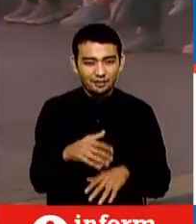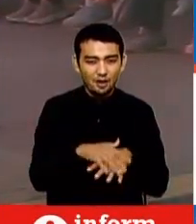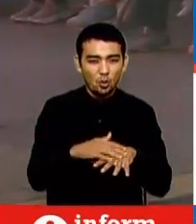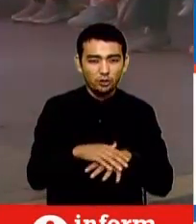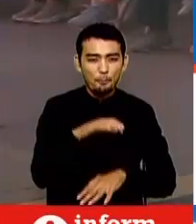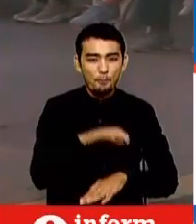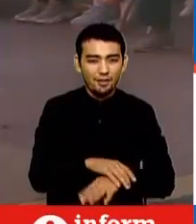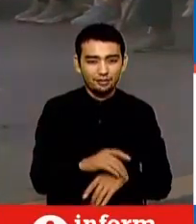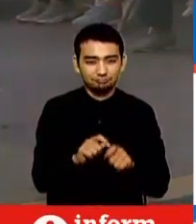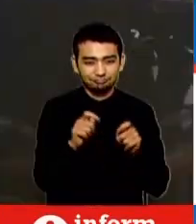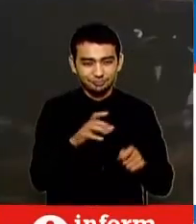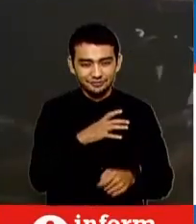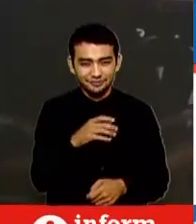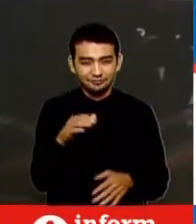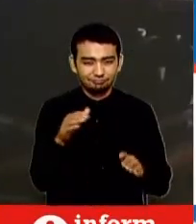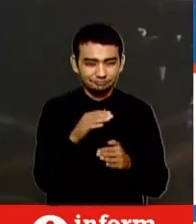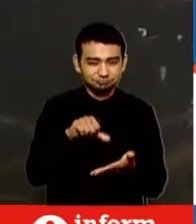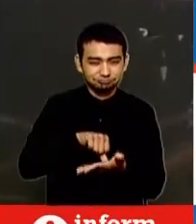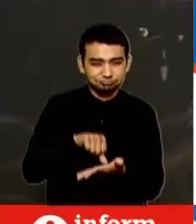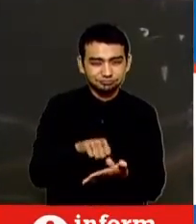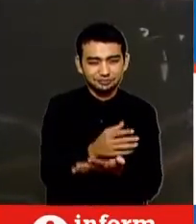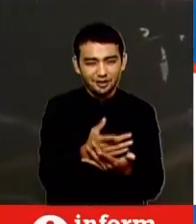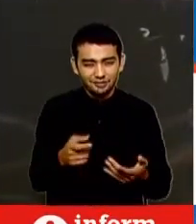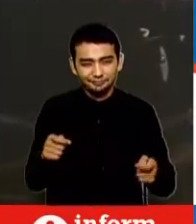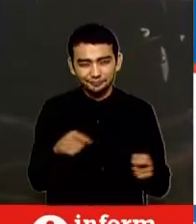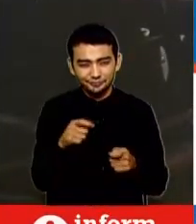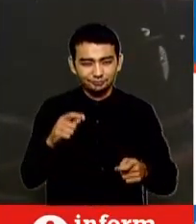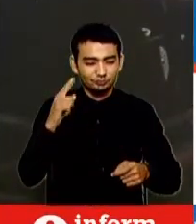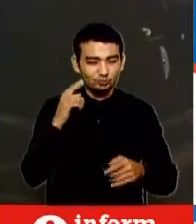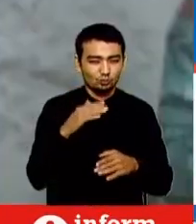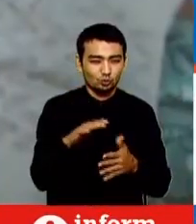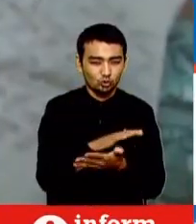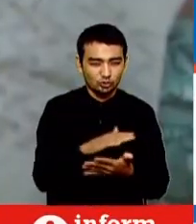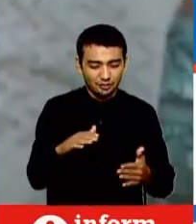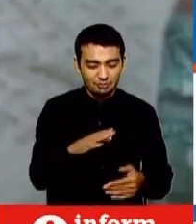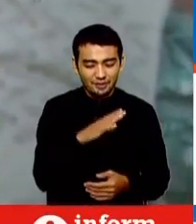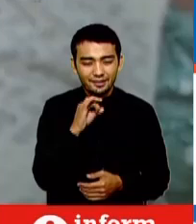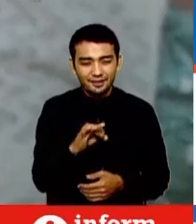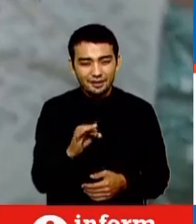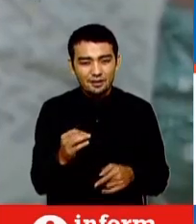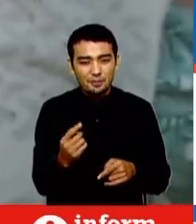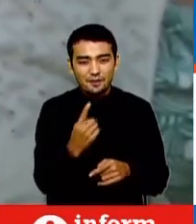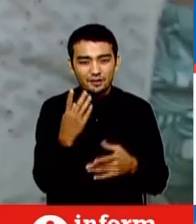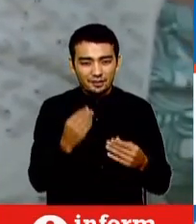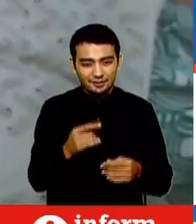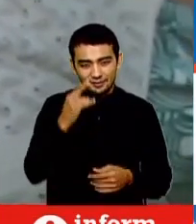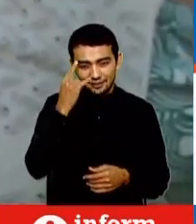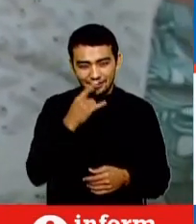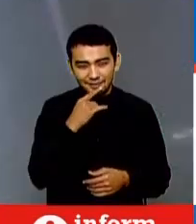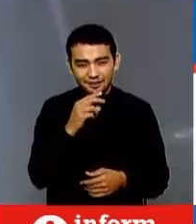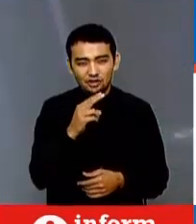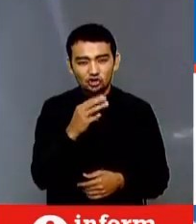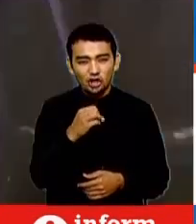жиналды. Танымал опера әншілері симфониялық оркестрдің сүйемелдеуімен жанды дауыста өнер көрсетті. Шараның алғашқы күні қазақ вальсінің королі